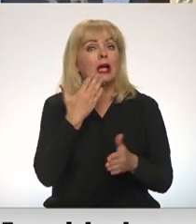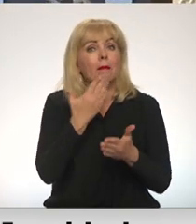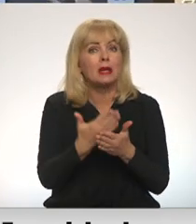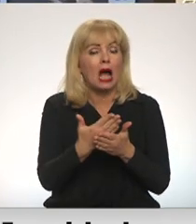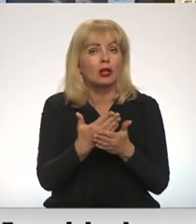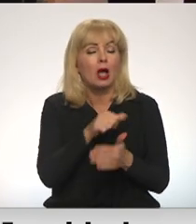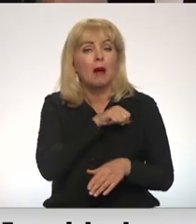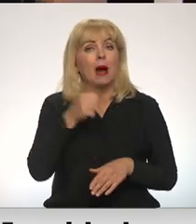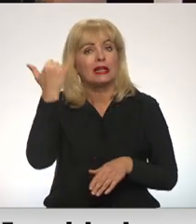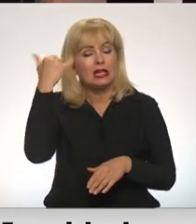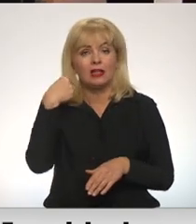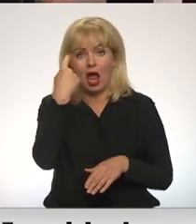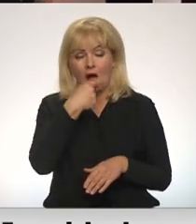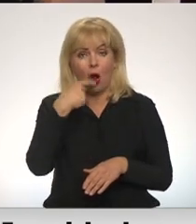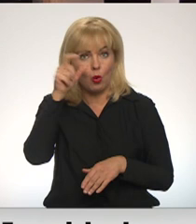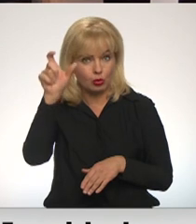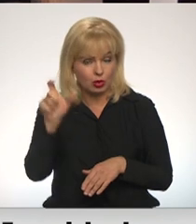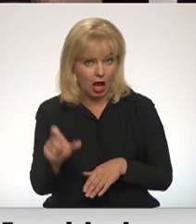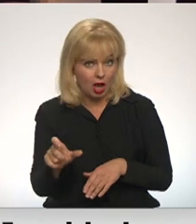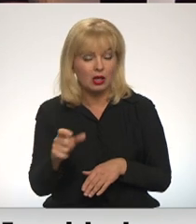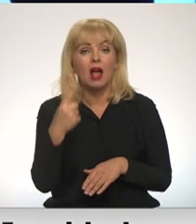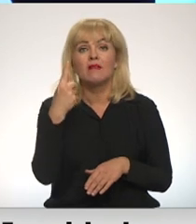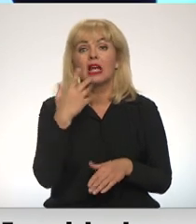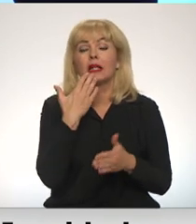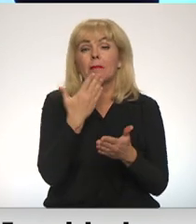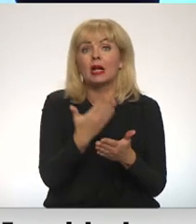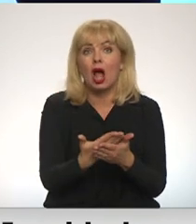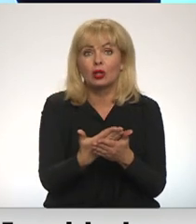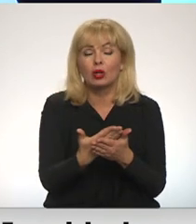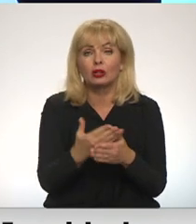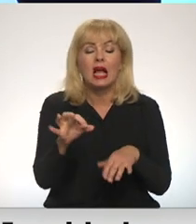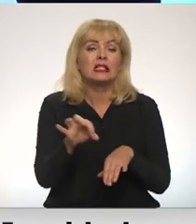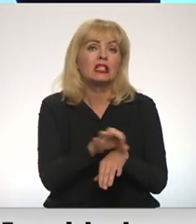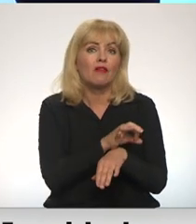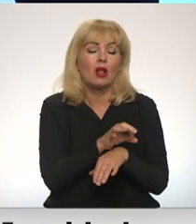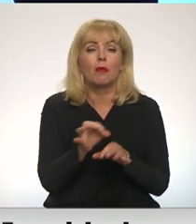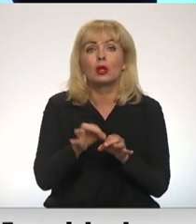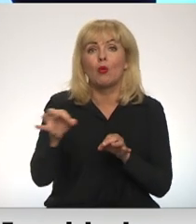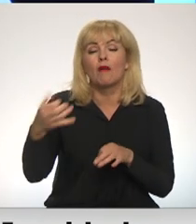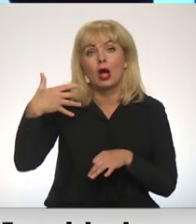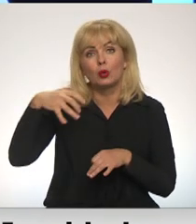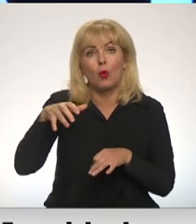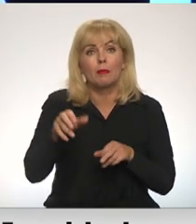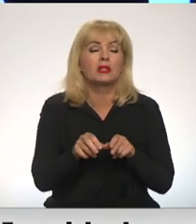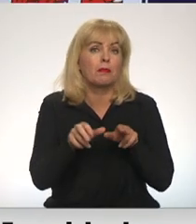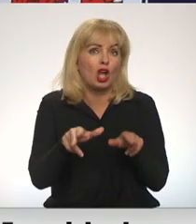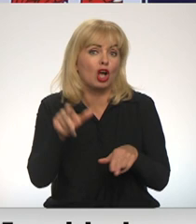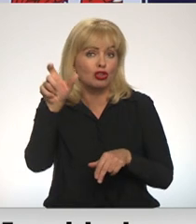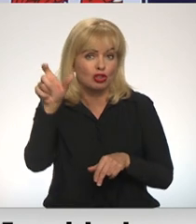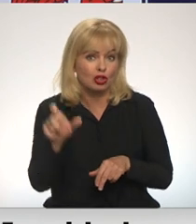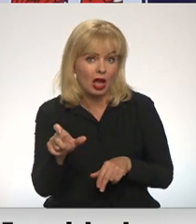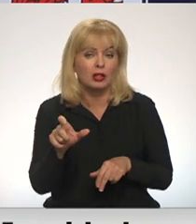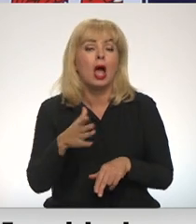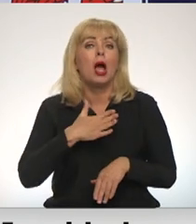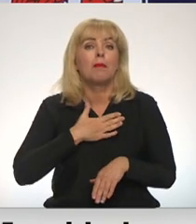pat idejas autore Anta Teivāne. Turklāt vienīgā pretendente ir civila laulībā ar novada domes priekšsēdi. Ja mums